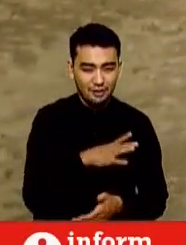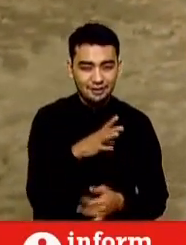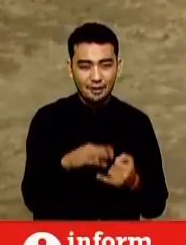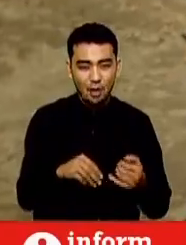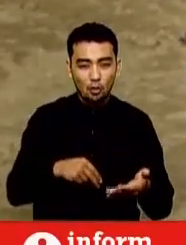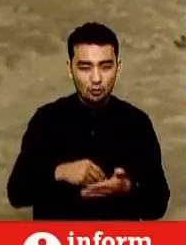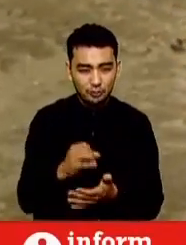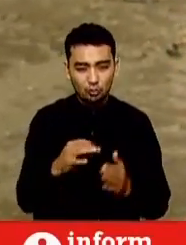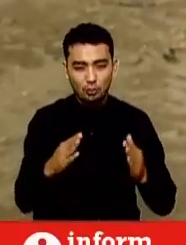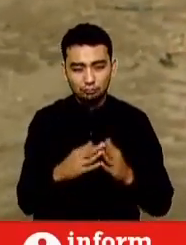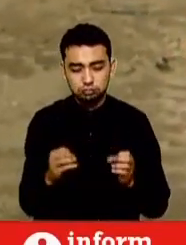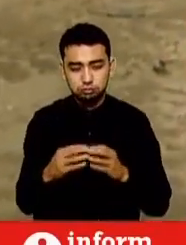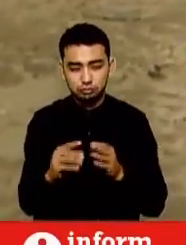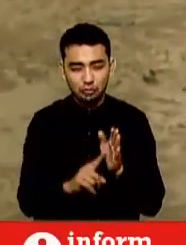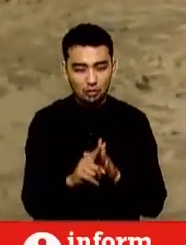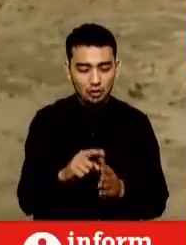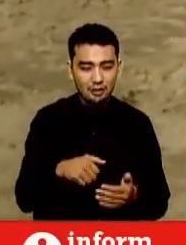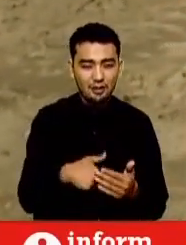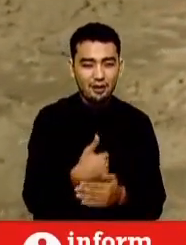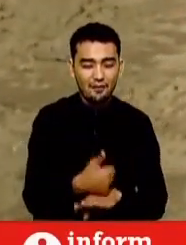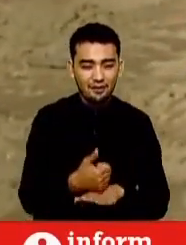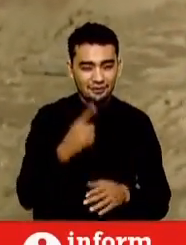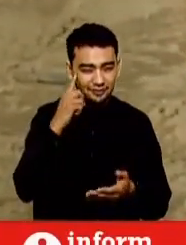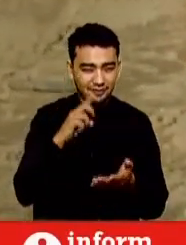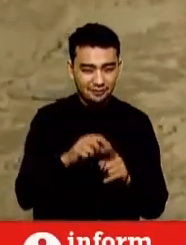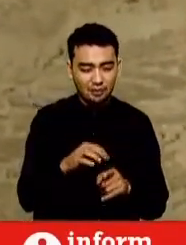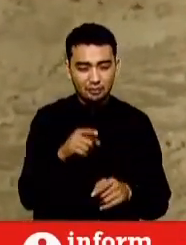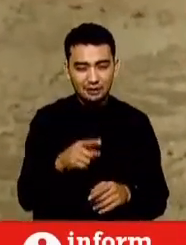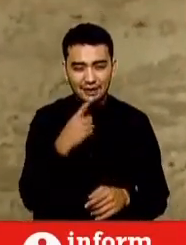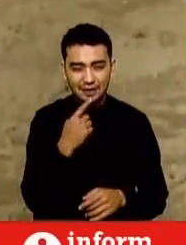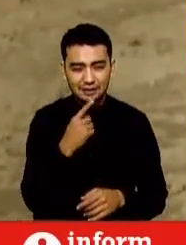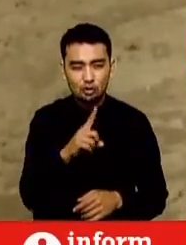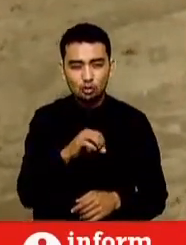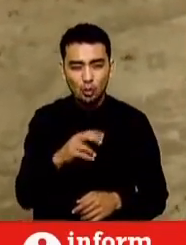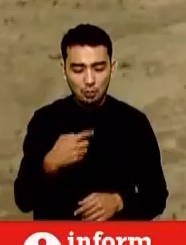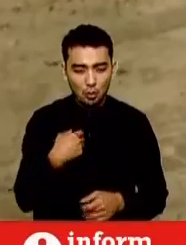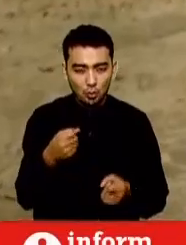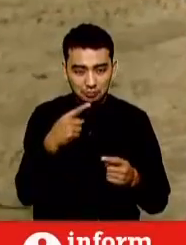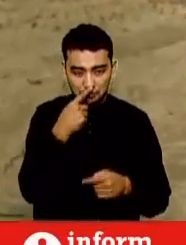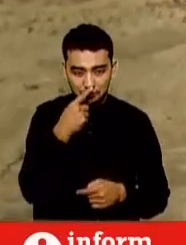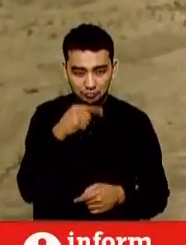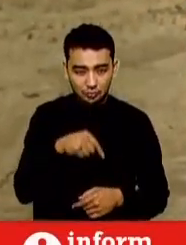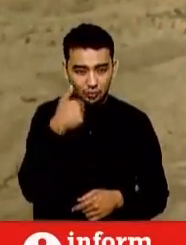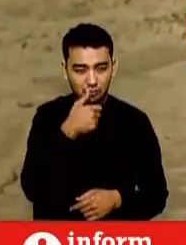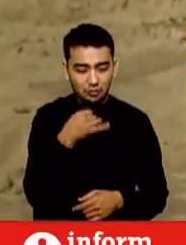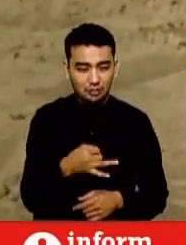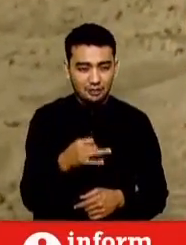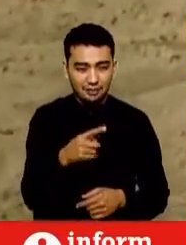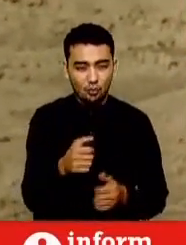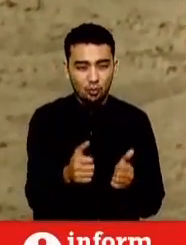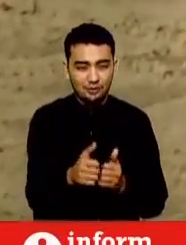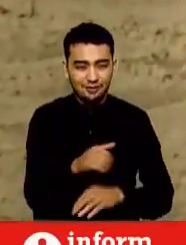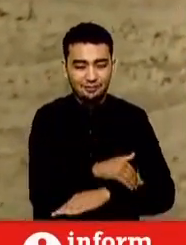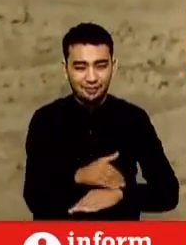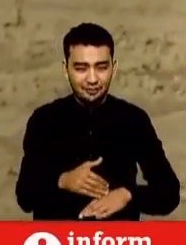алып үй салған Бұқара жаңа бас жоспар бойынша өздерінің қызыл аймақта екен мамырда бірақ білген. Көпқабатты үйдің құрылысы дәл осы көшенің